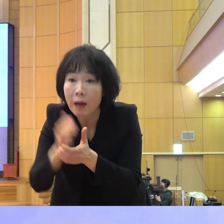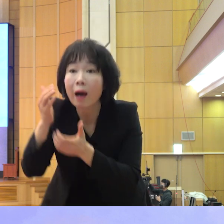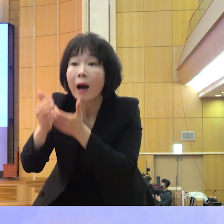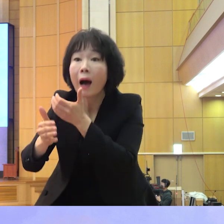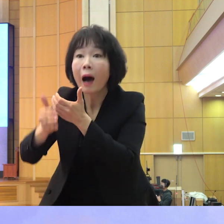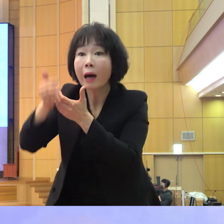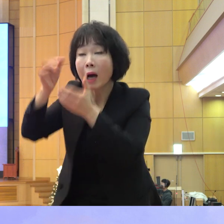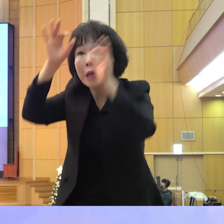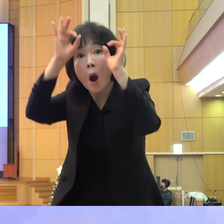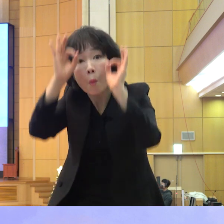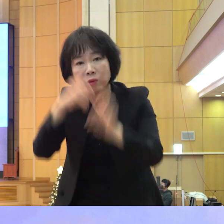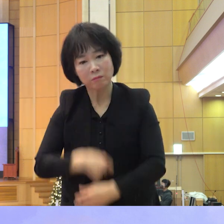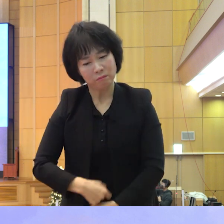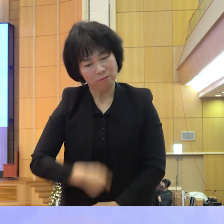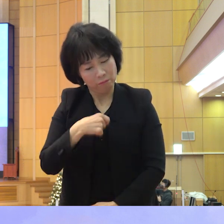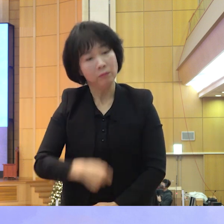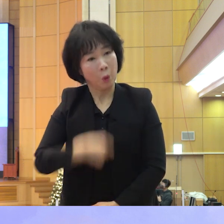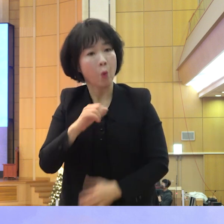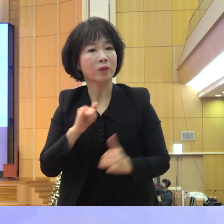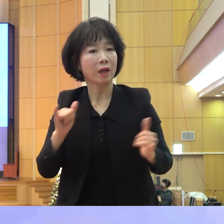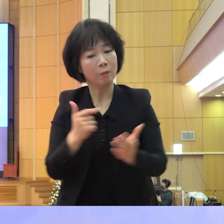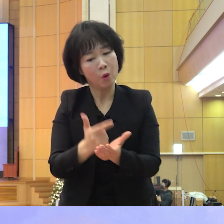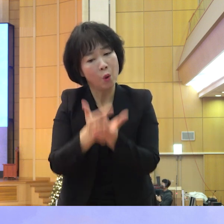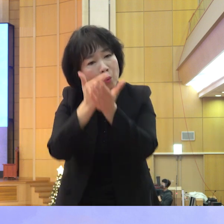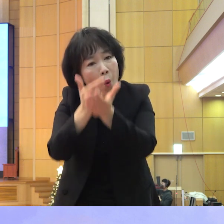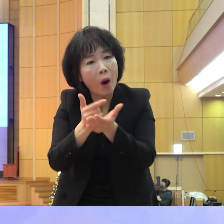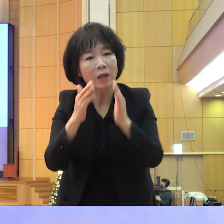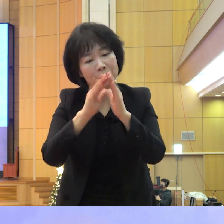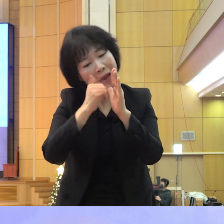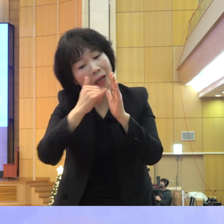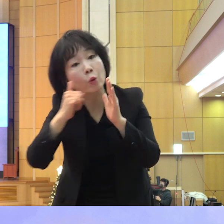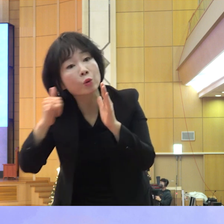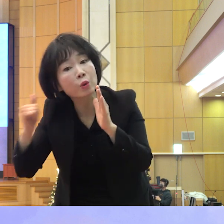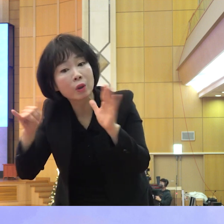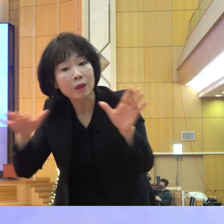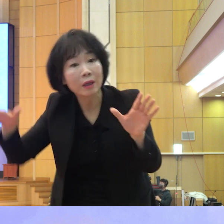자 노아와 노아의 가족은